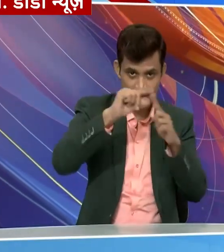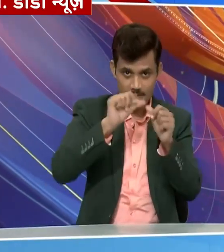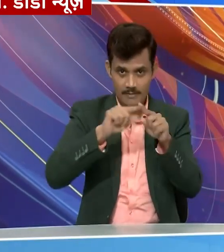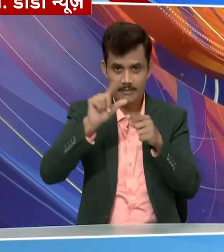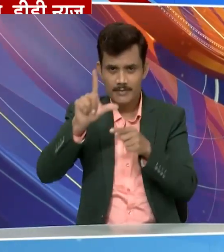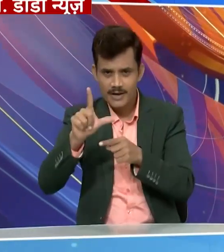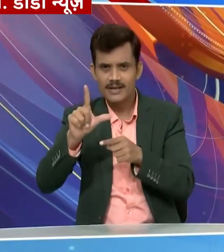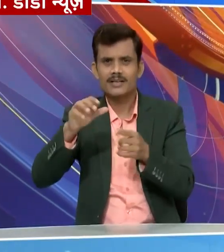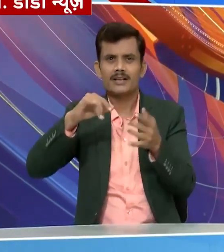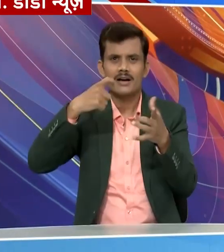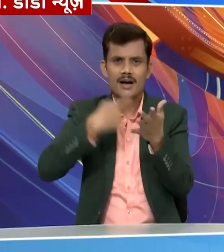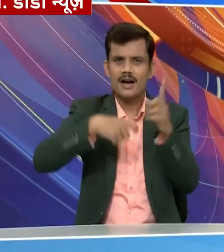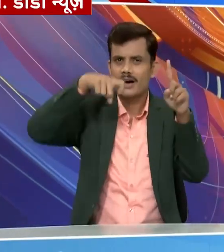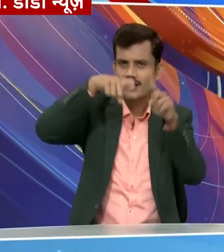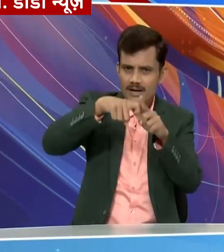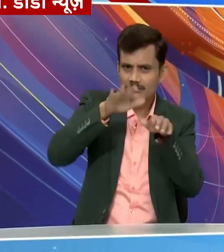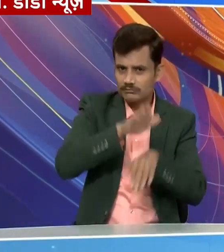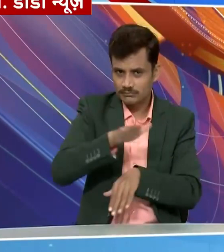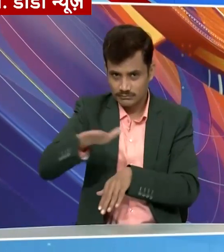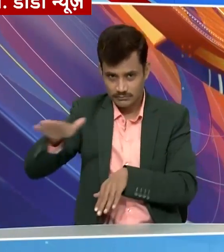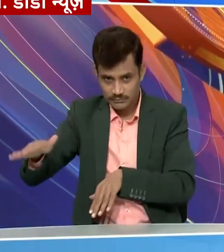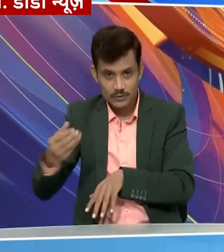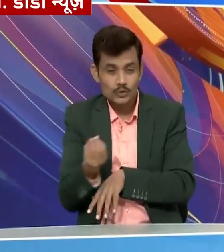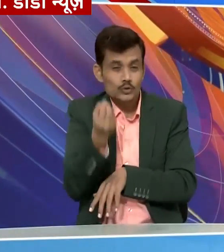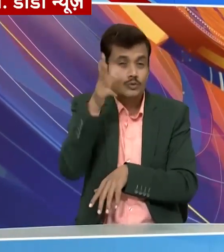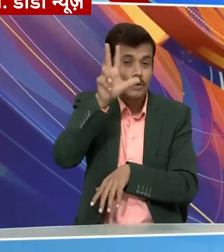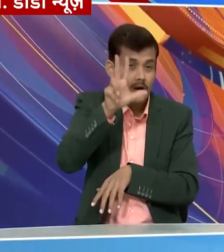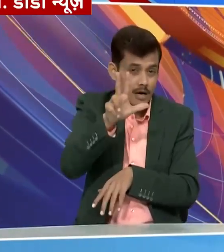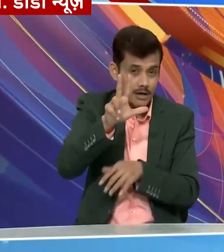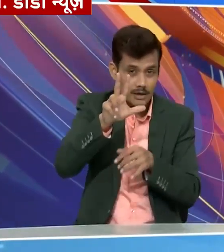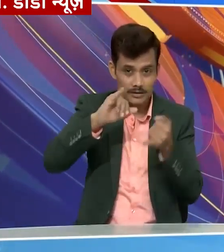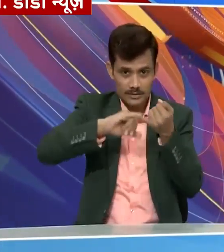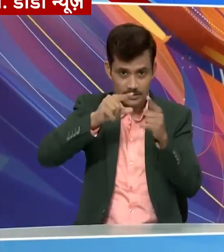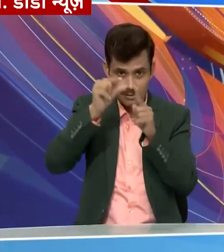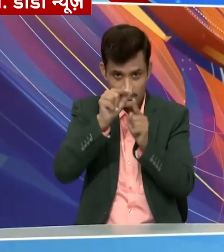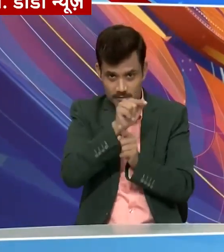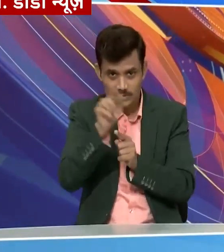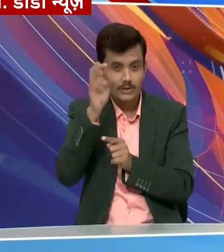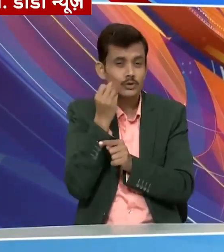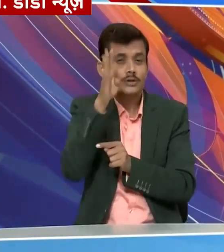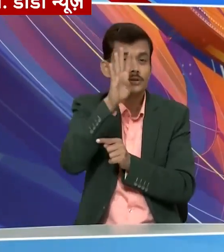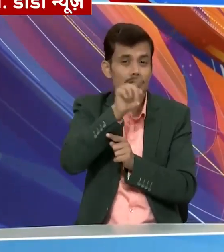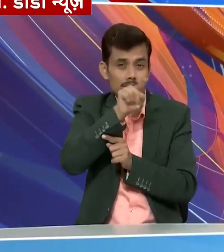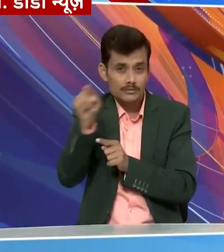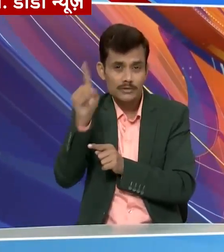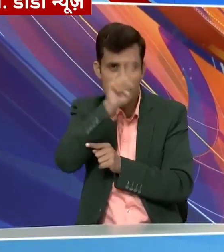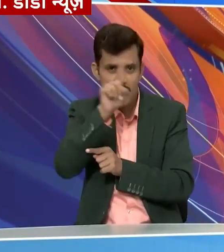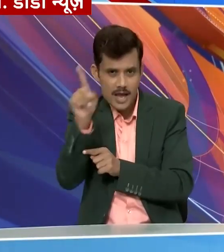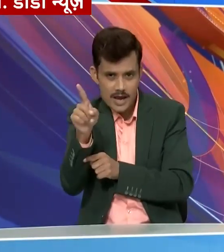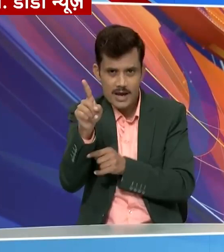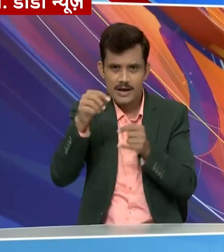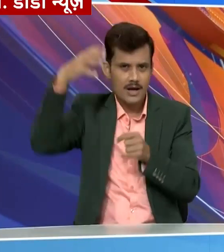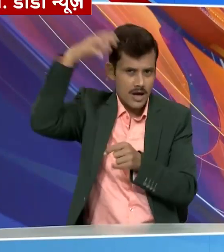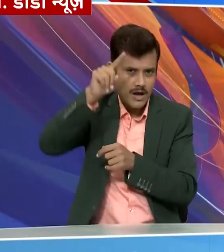मार्ग स्टेशनों पर पार्किंग 8 सितंबर की सुबह 4 बजे से 11 सितंबर को दोपहर 12 बजे तक बंद